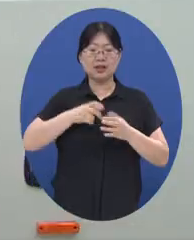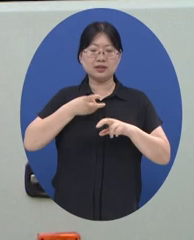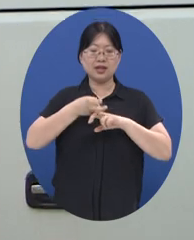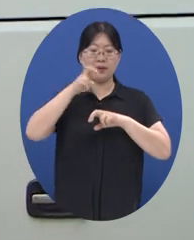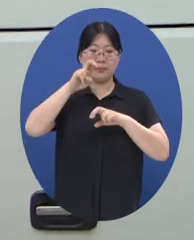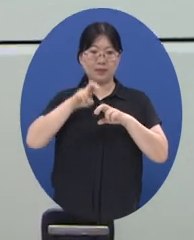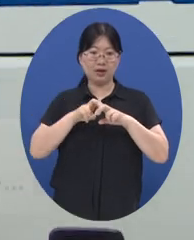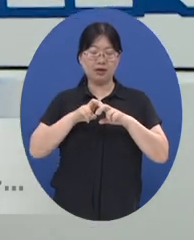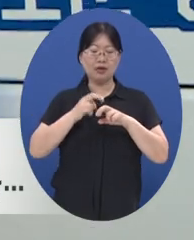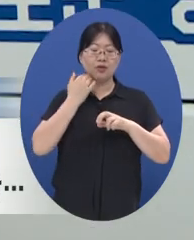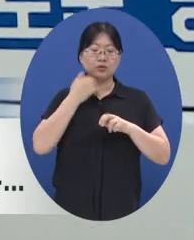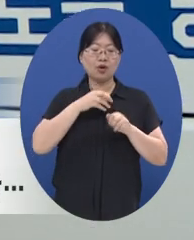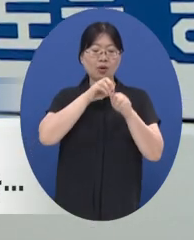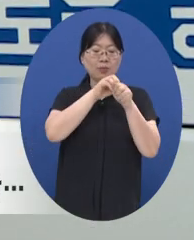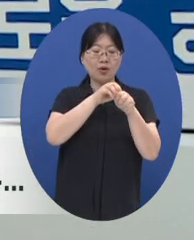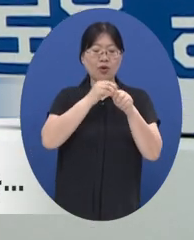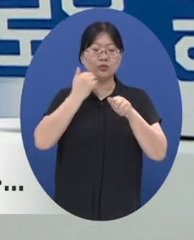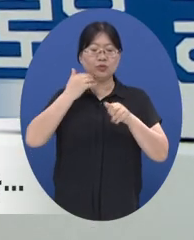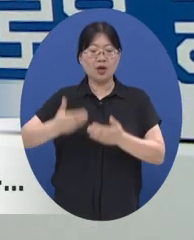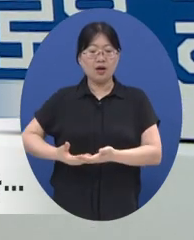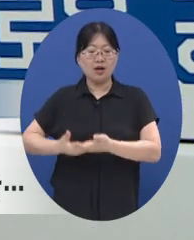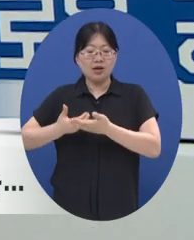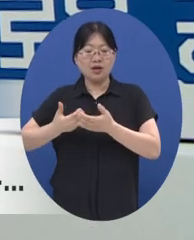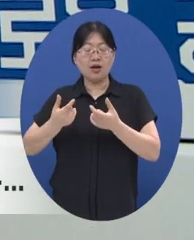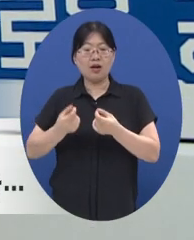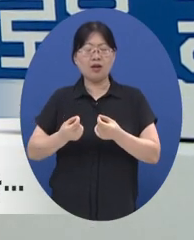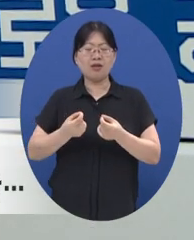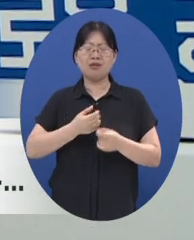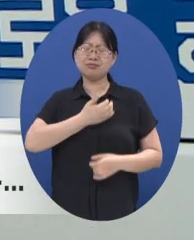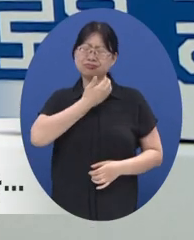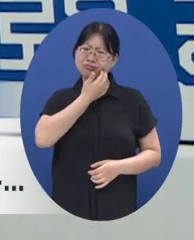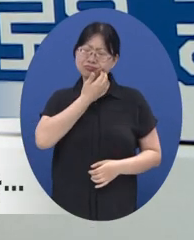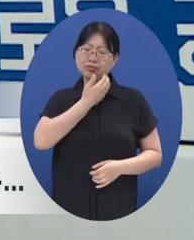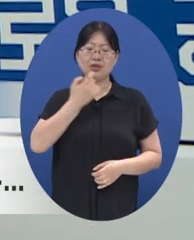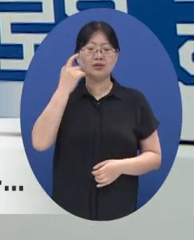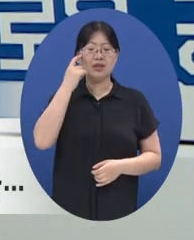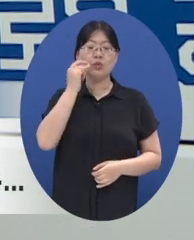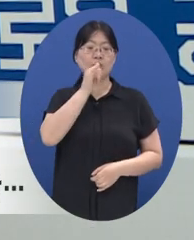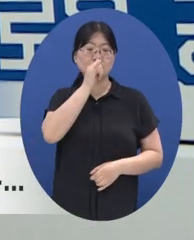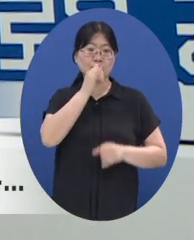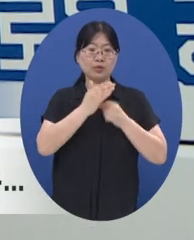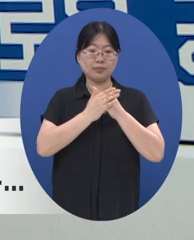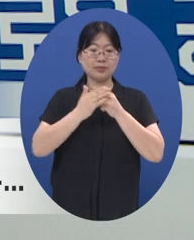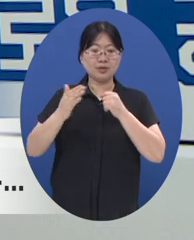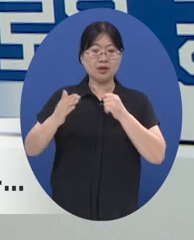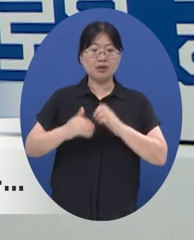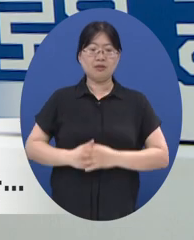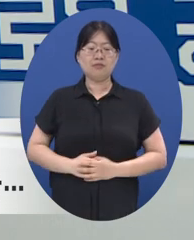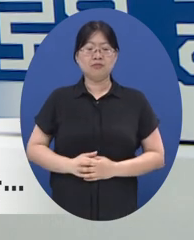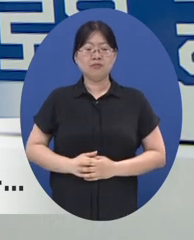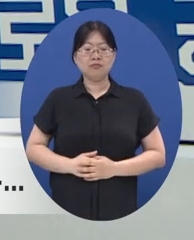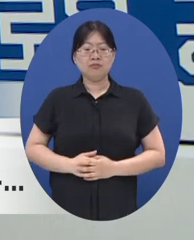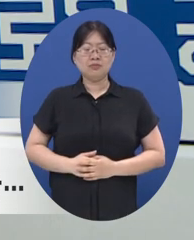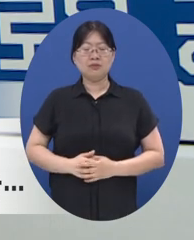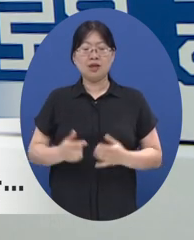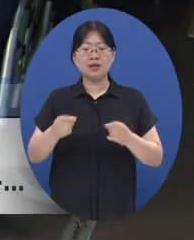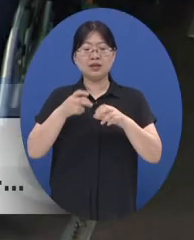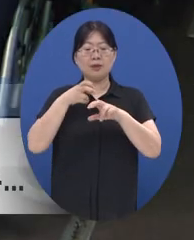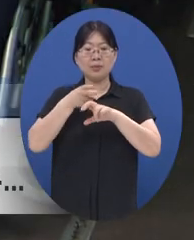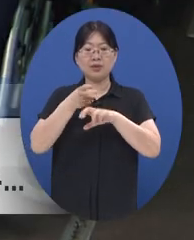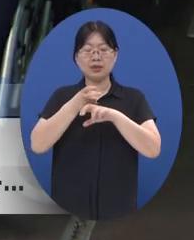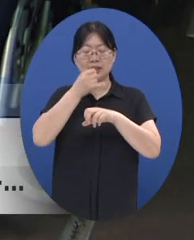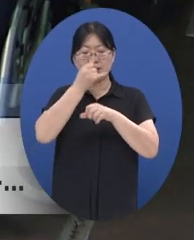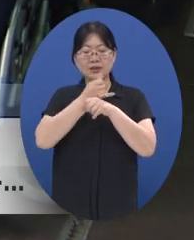탑니다. 누가 없거나 안아 올리거나 이런 게 굉장히 수치스러울 수도 있거든요. 그런데 이런